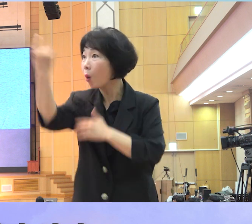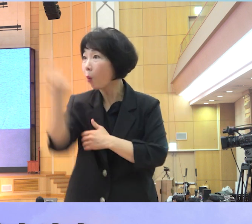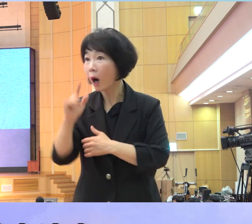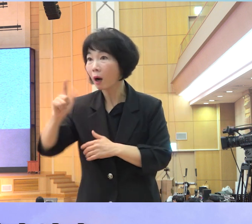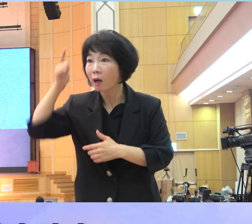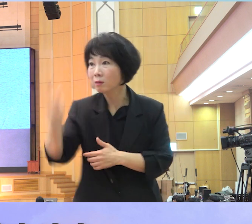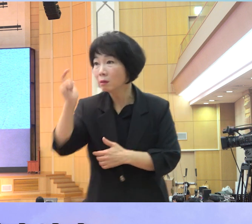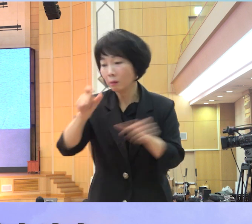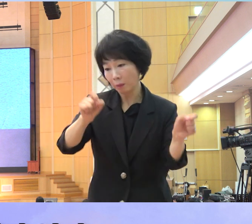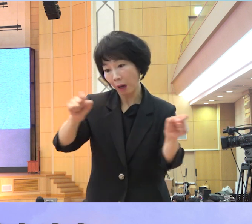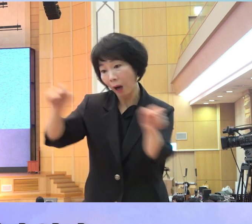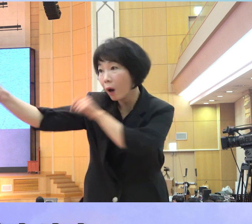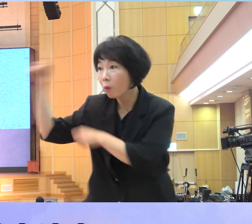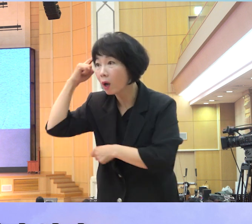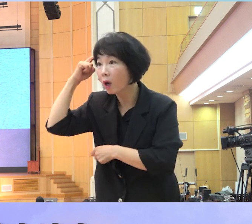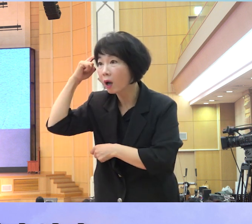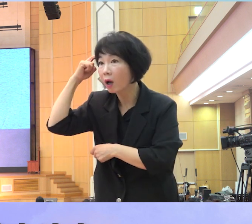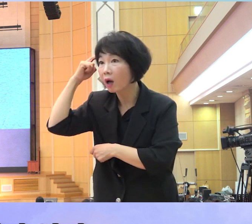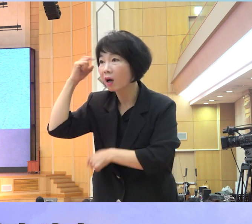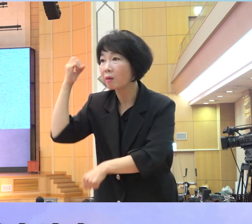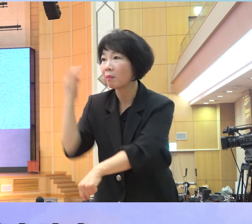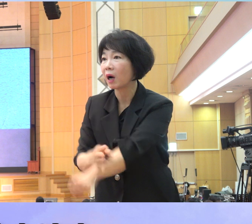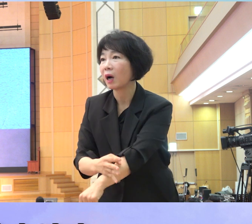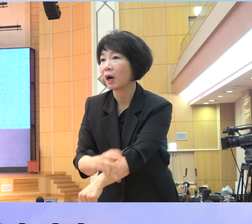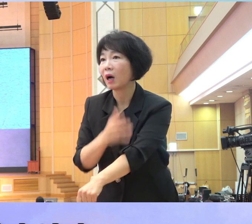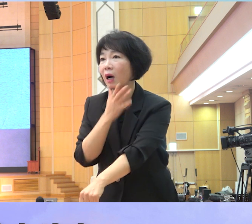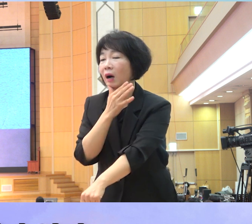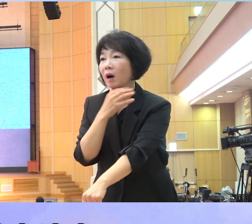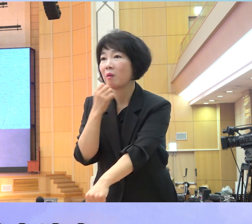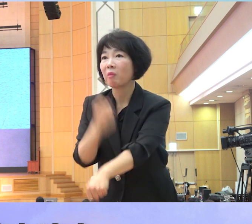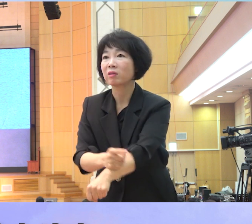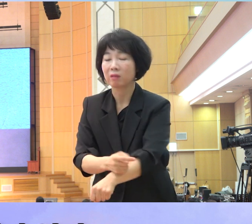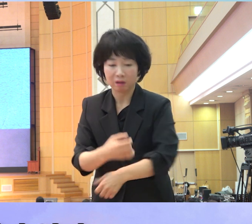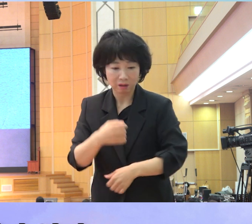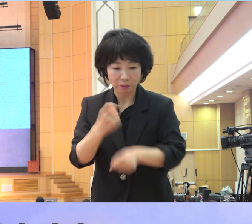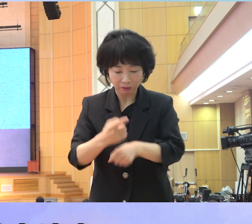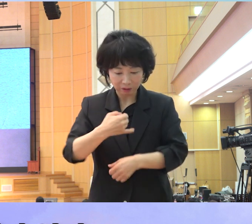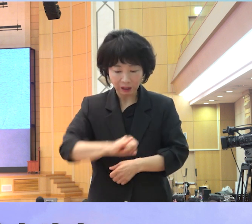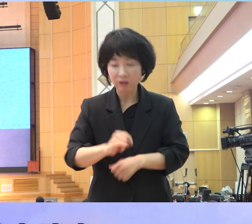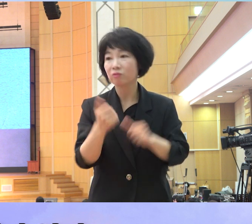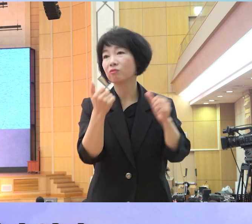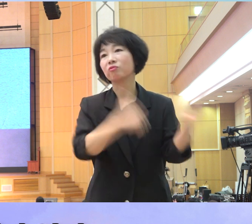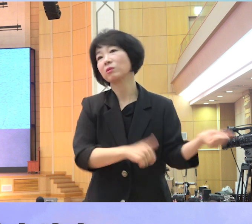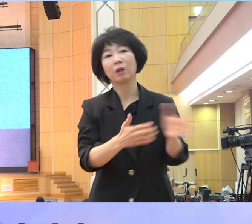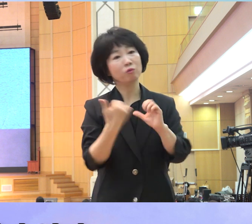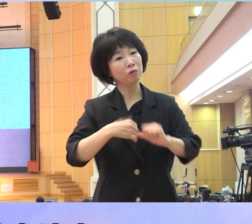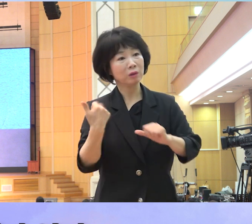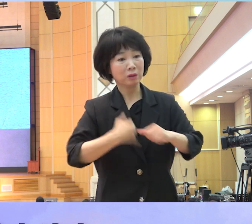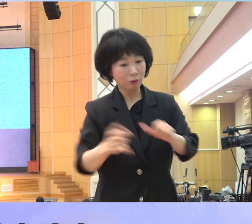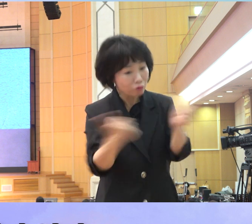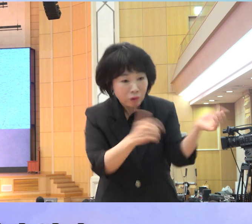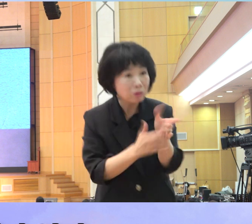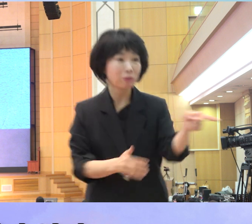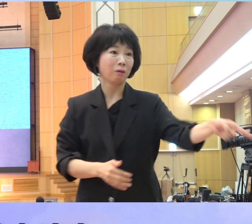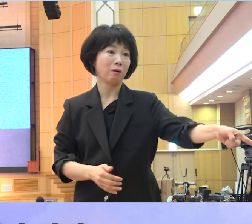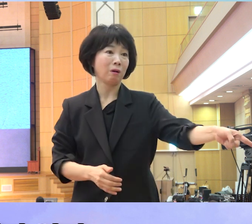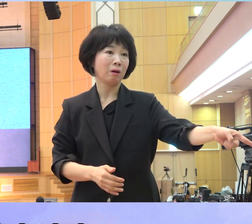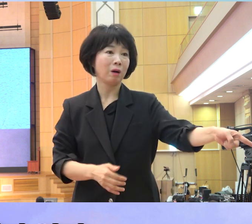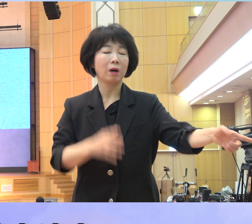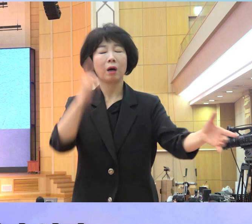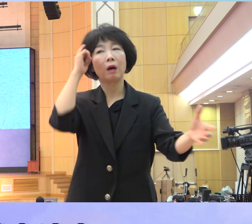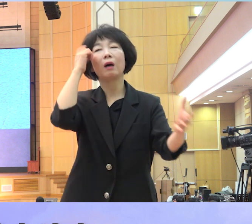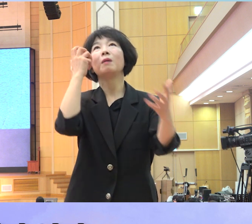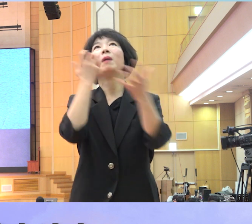예수님이 죽었다는 거예요. 그래놓고 그 하인이 이제 더 이상 예수님을 힘들게 하지